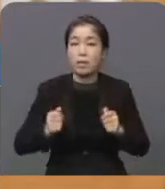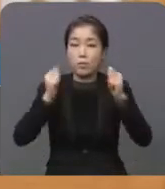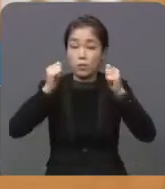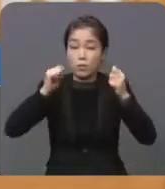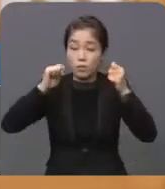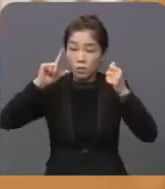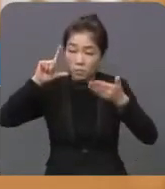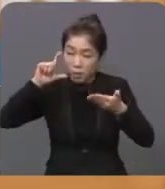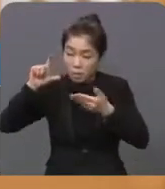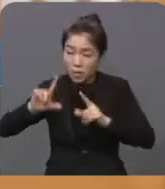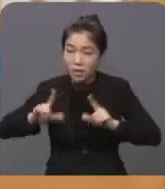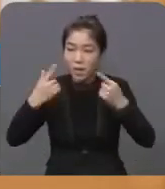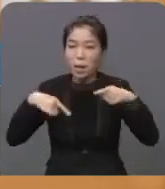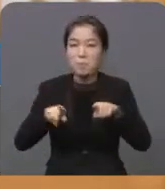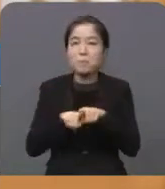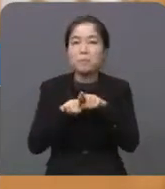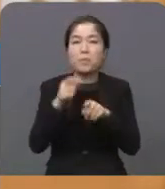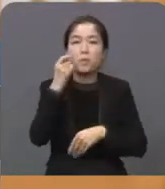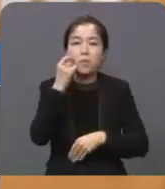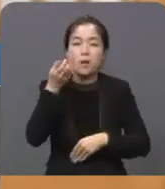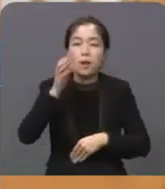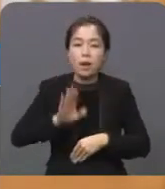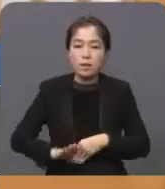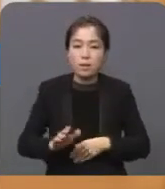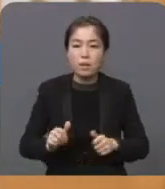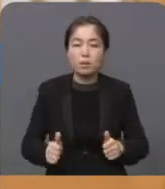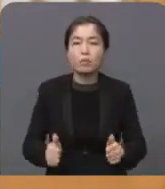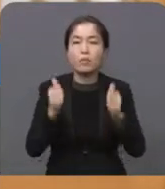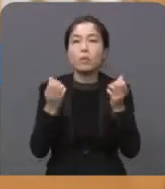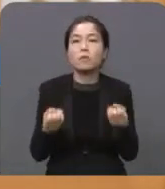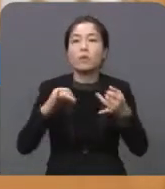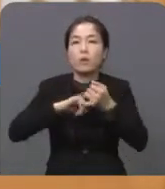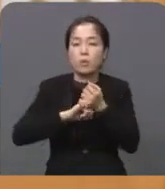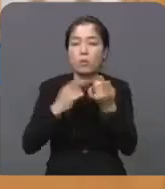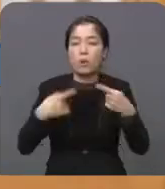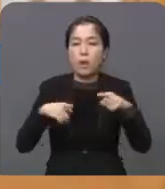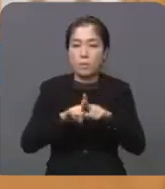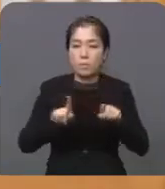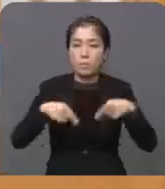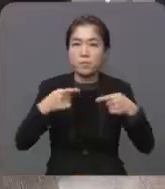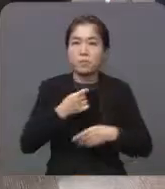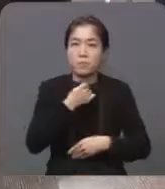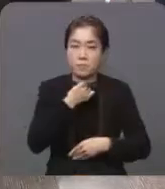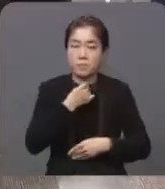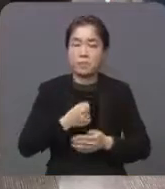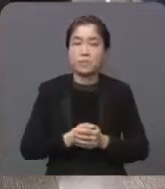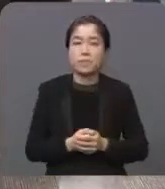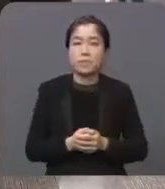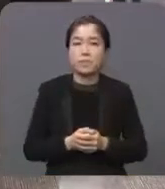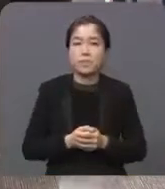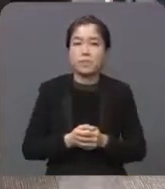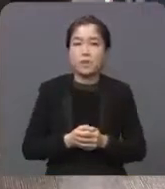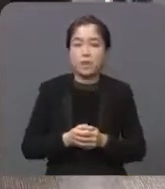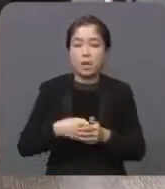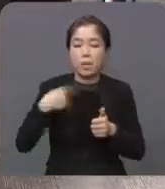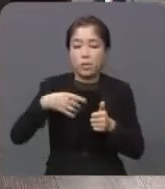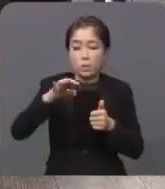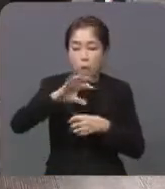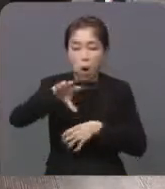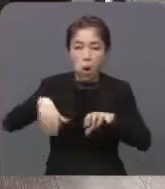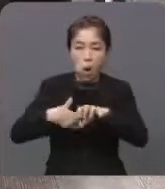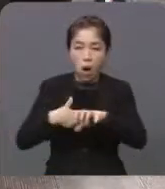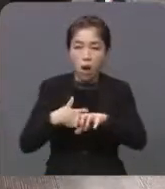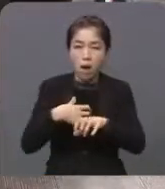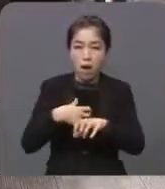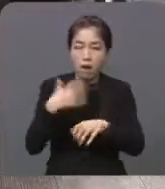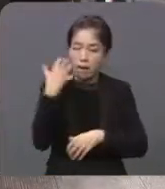졸업앨범을 찍는 날에는 함께하지 못했지만 졸업식에는 꼭 함께하고 싶습니다. 교비를 유용하고 스쿨미투